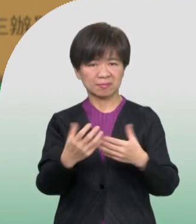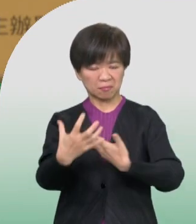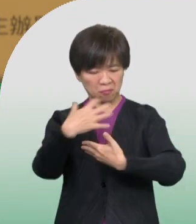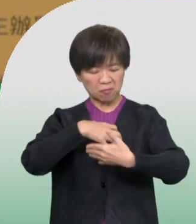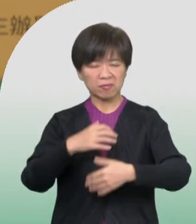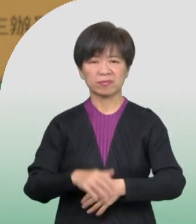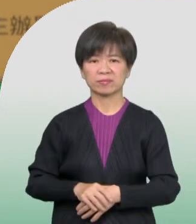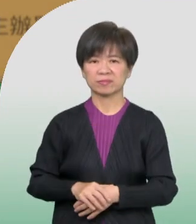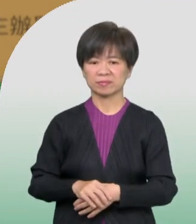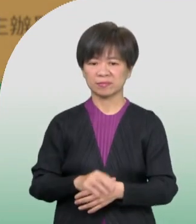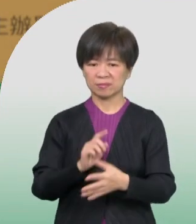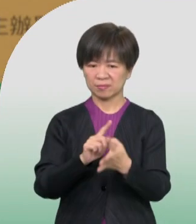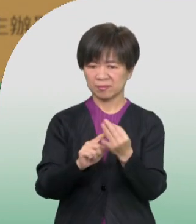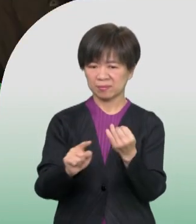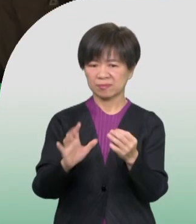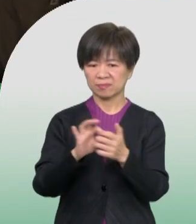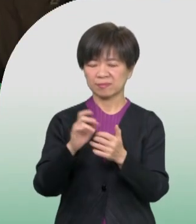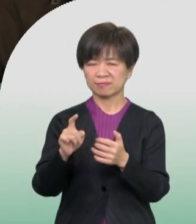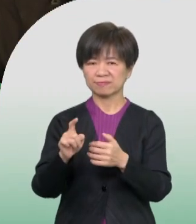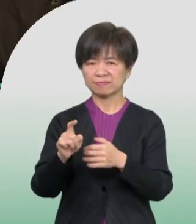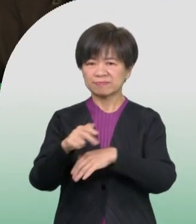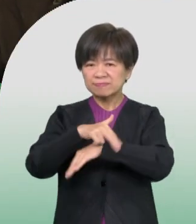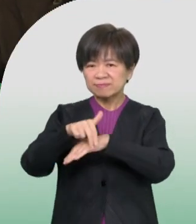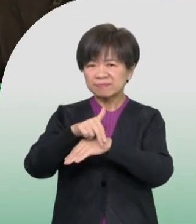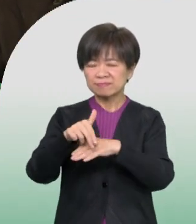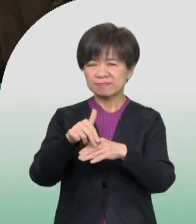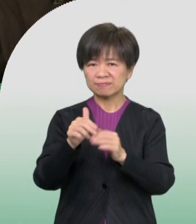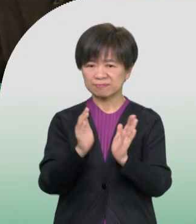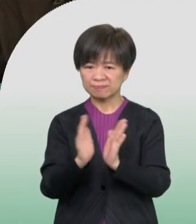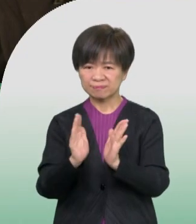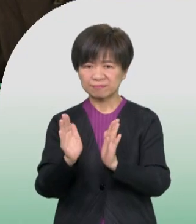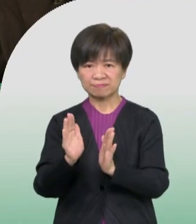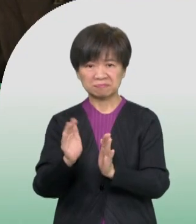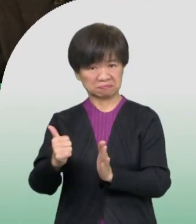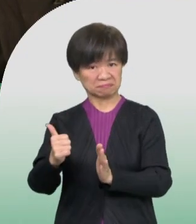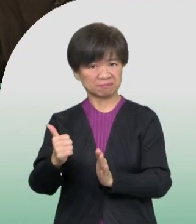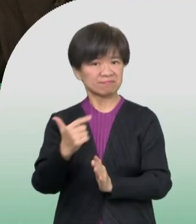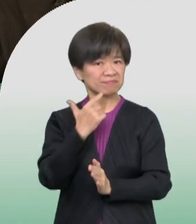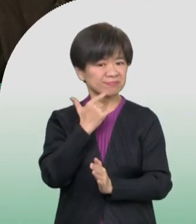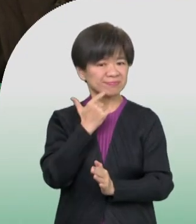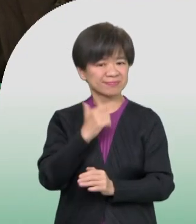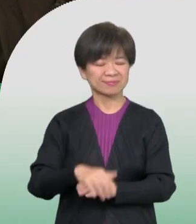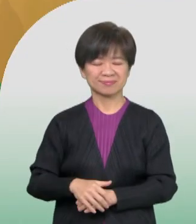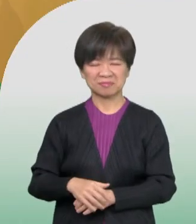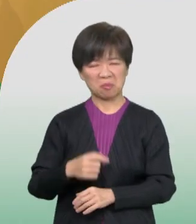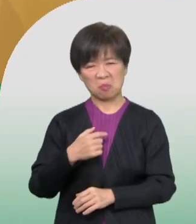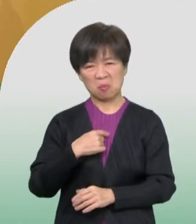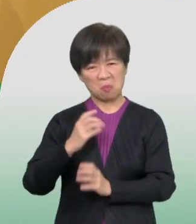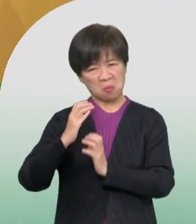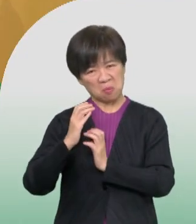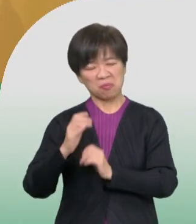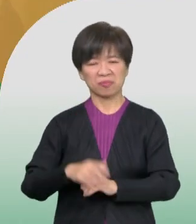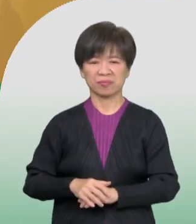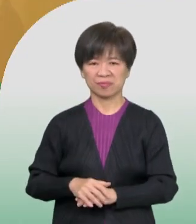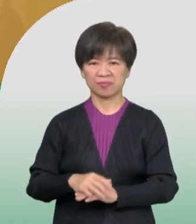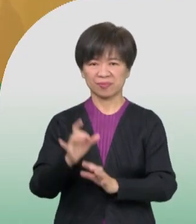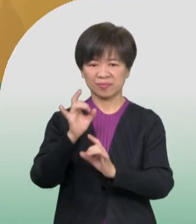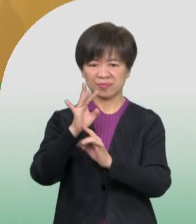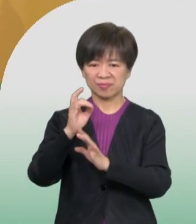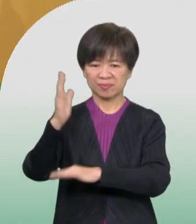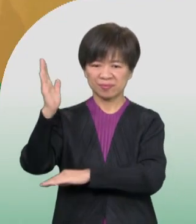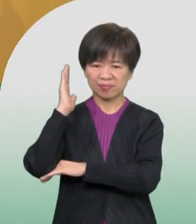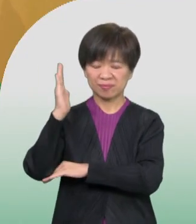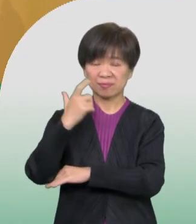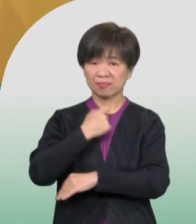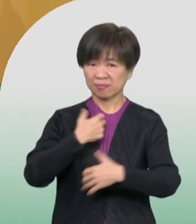在这样的架构中，怎么把它编得好、编得美，是对我们是挑战的。 新竹人政府给工会